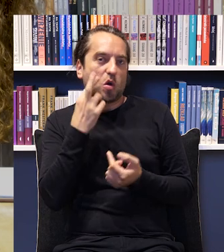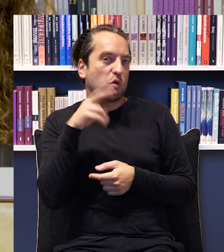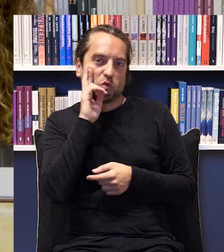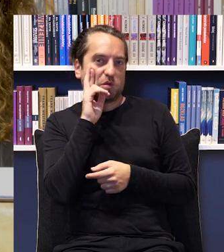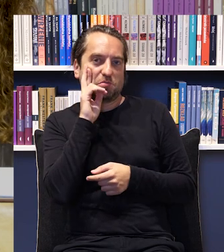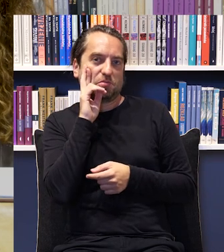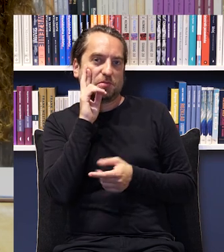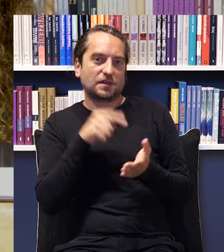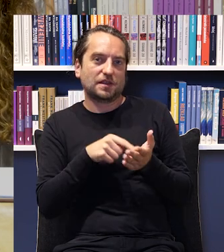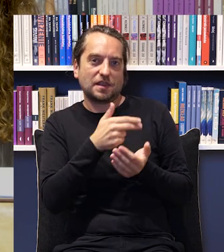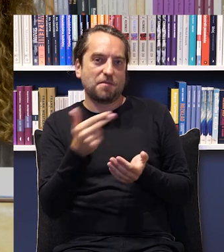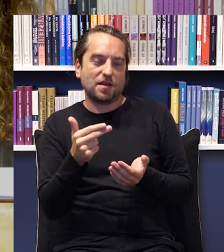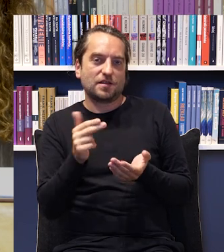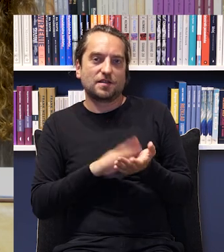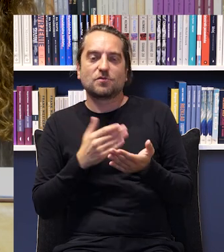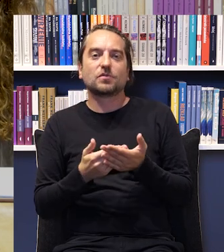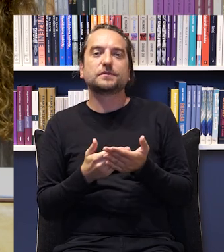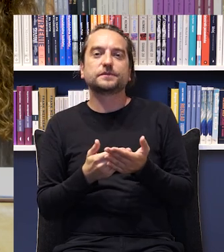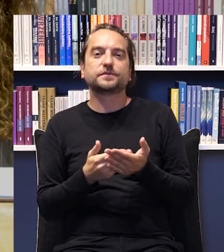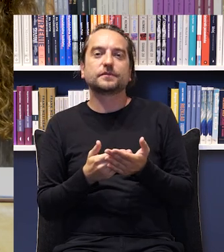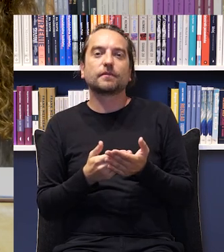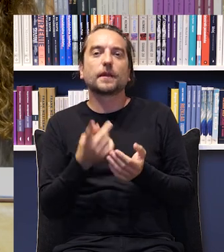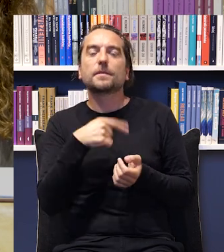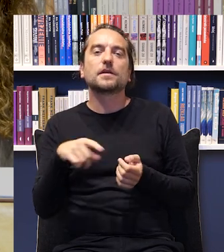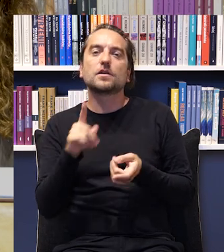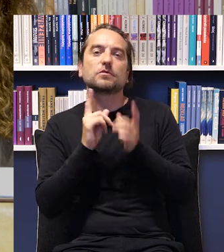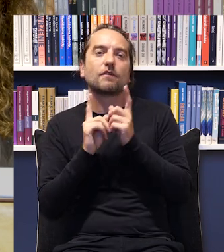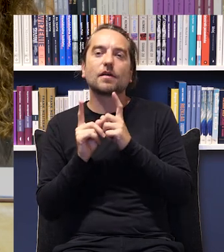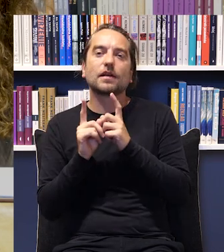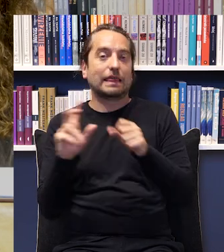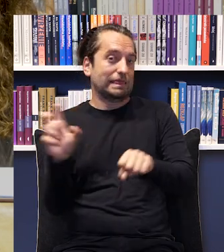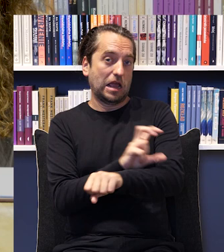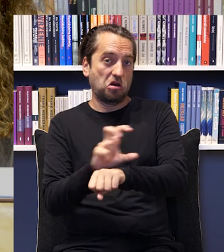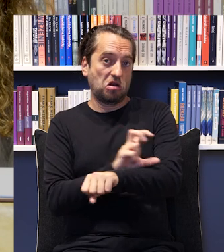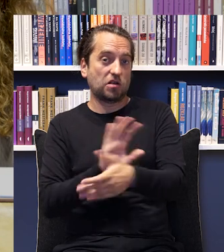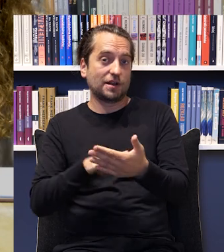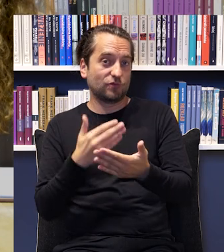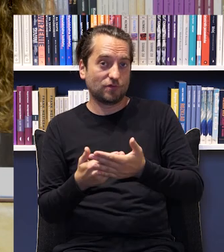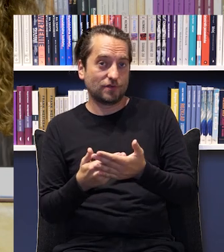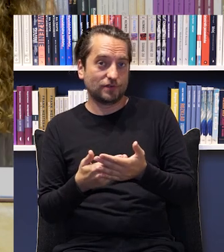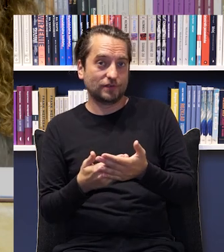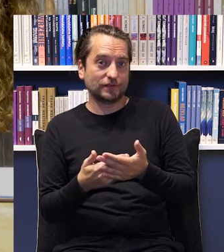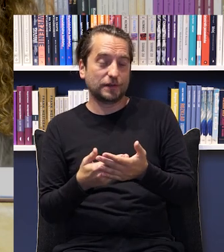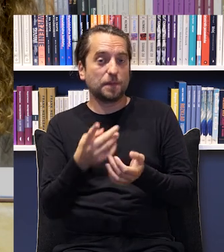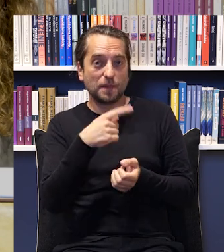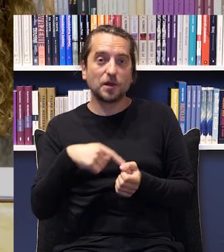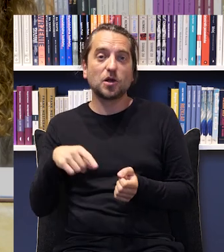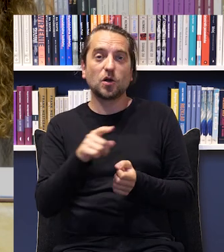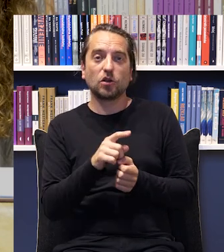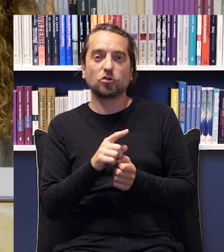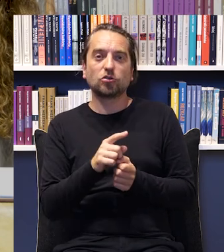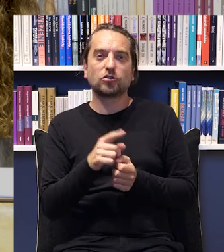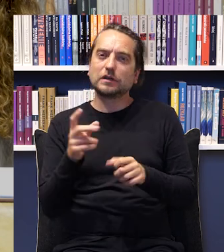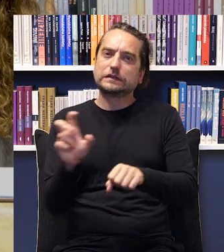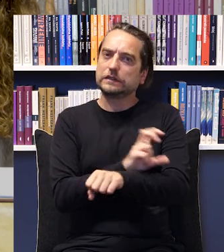W sensie, jak to jest, zresztą to też jest, jak mówimy o technologii, no nie? Że jakby jesteśmy po prostu